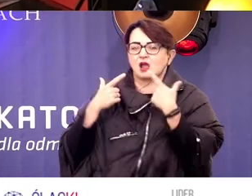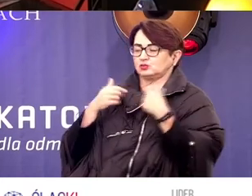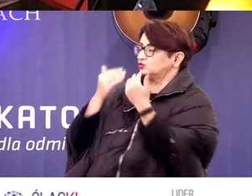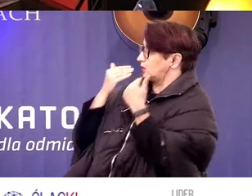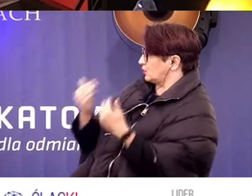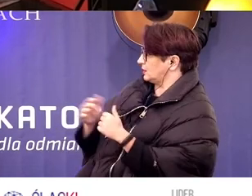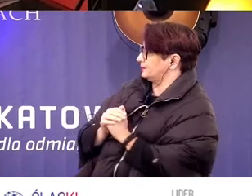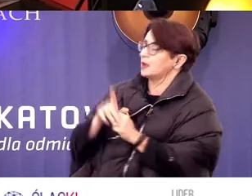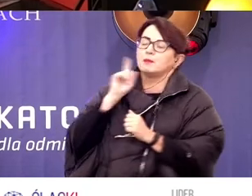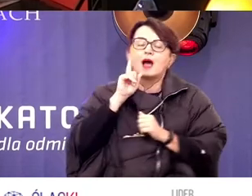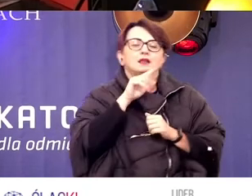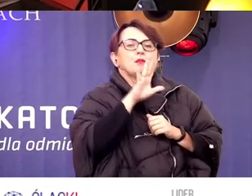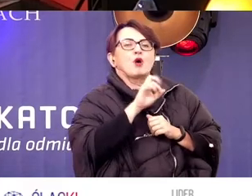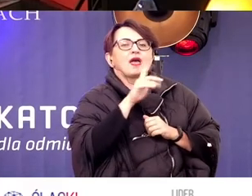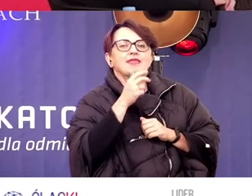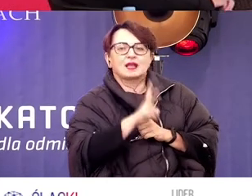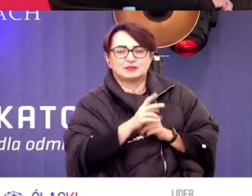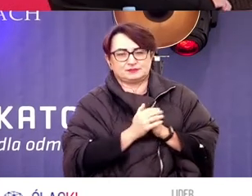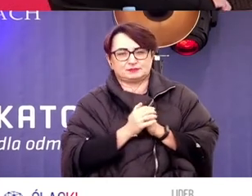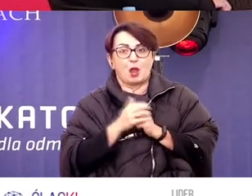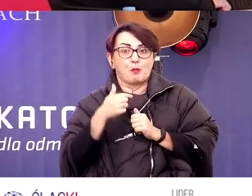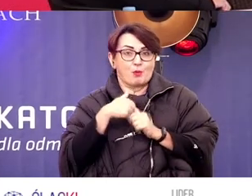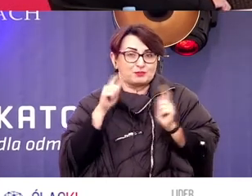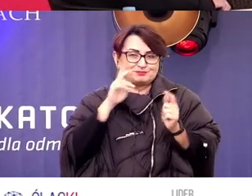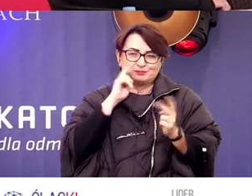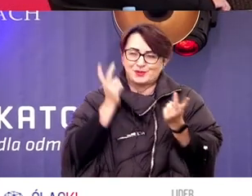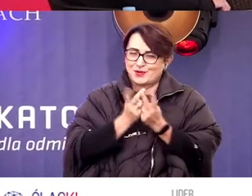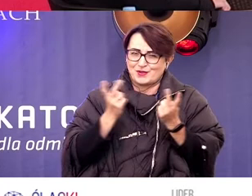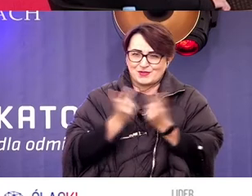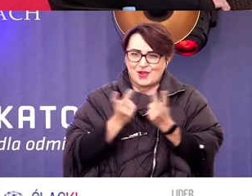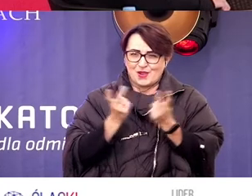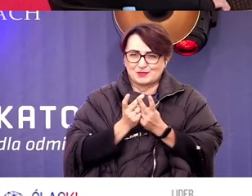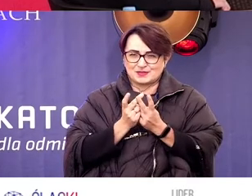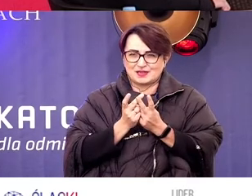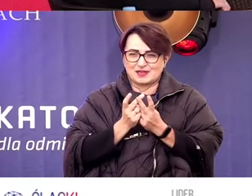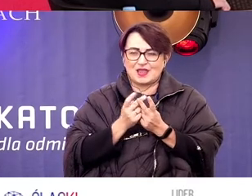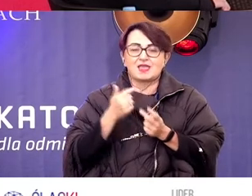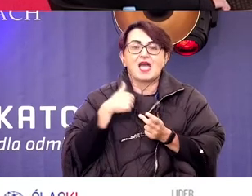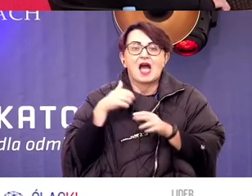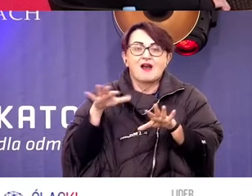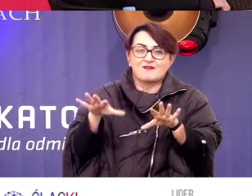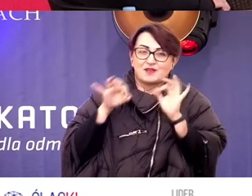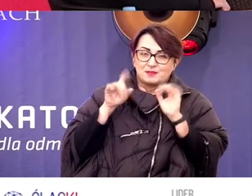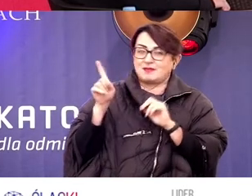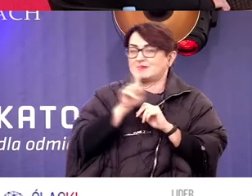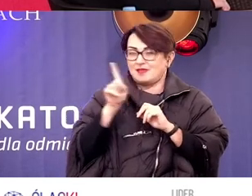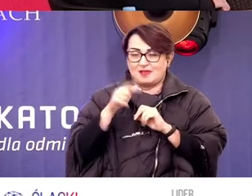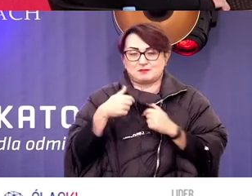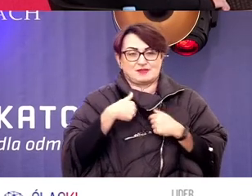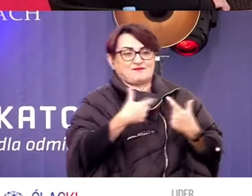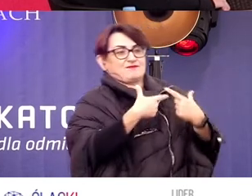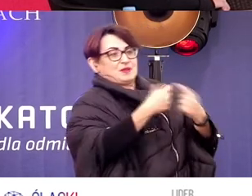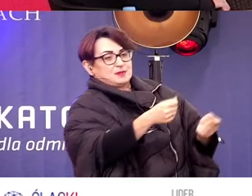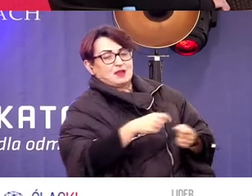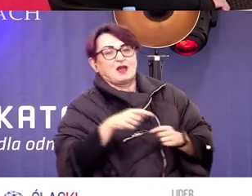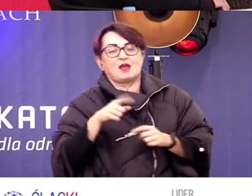Proszę pana Ireneusza Bochenka. W moim przypadku było podobnie, jeżeli chodzi o to, że to nie ja wybierałem, tylko mnie wybrała w zasadzie dyplomacja